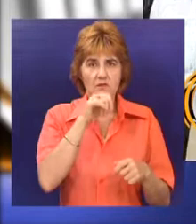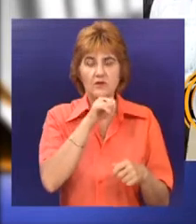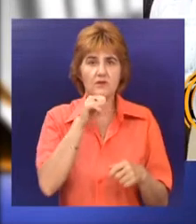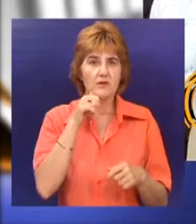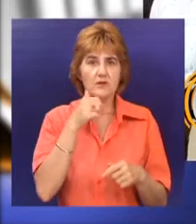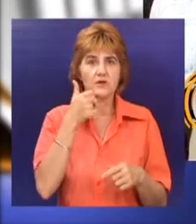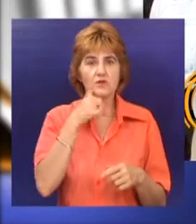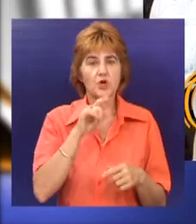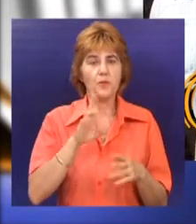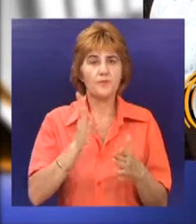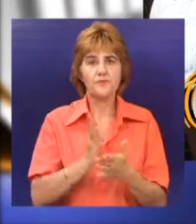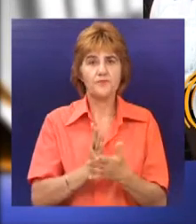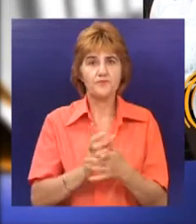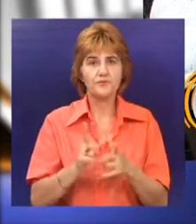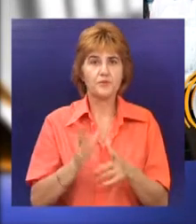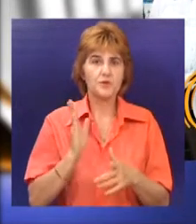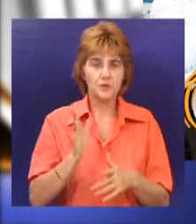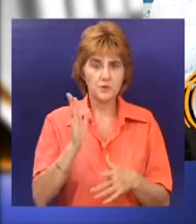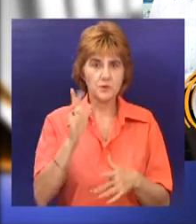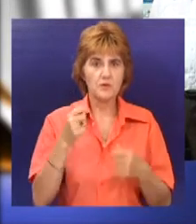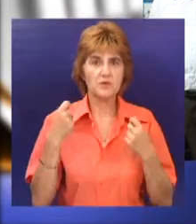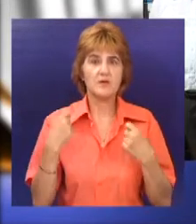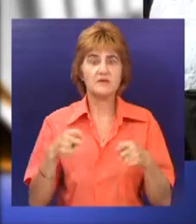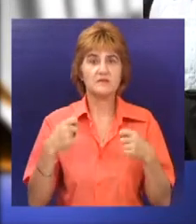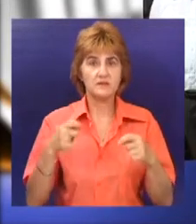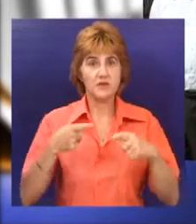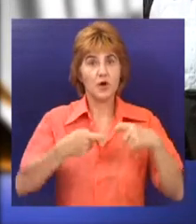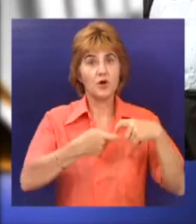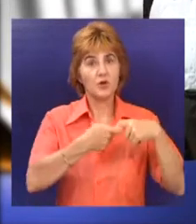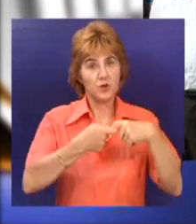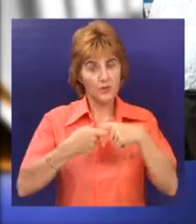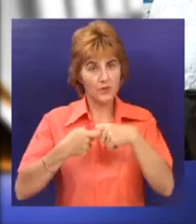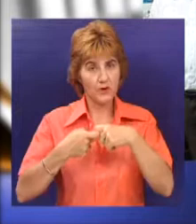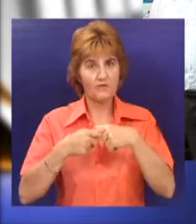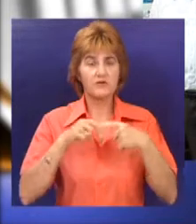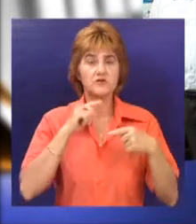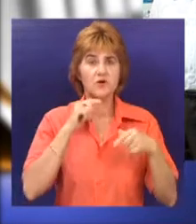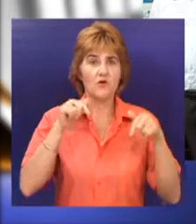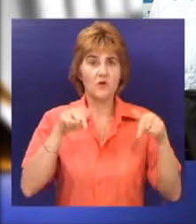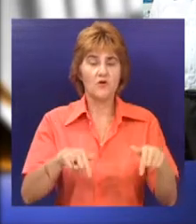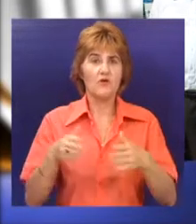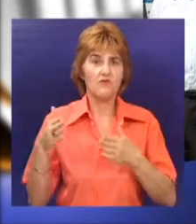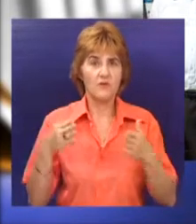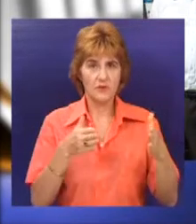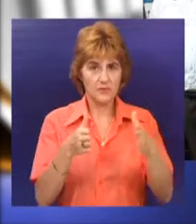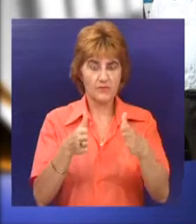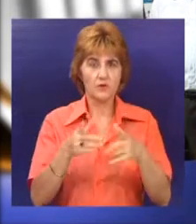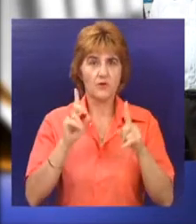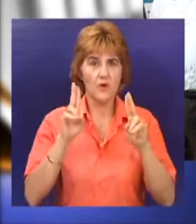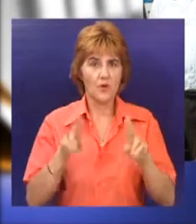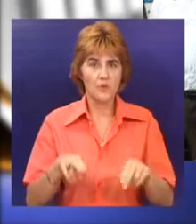je u tome što će takođe u budućnosti izgradnjom poveza istočnog i zapadnog magistralnog